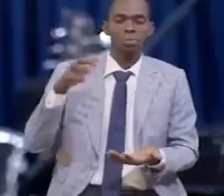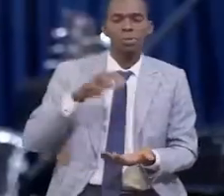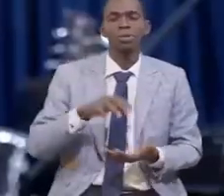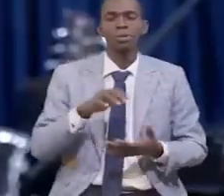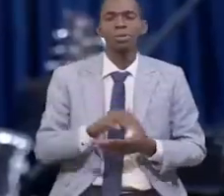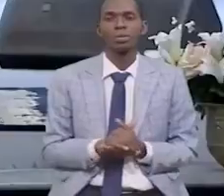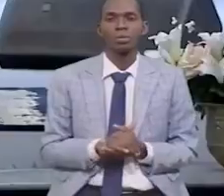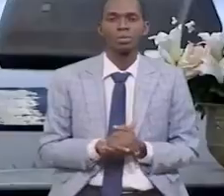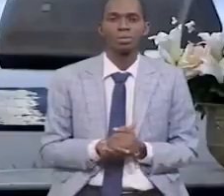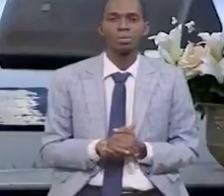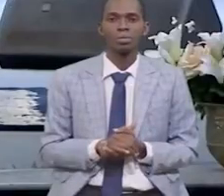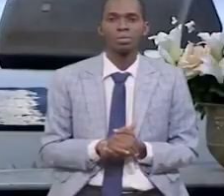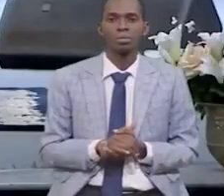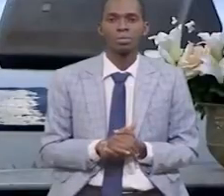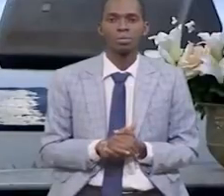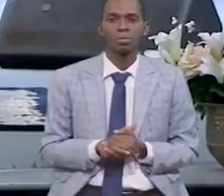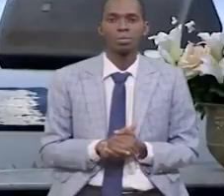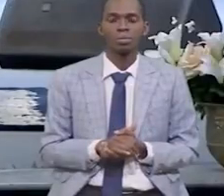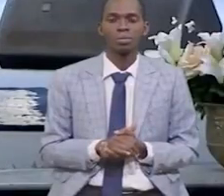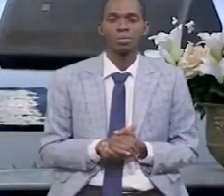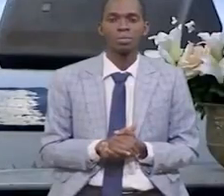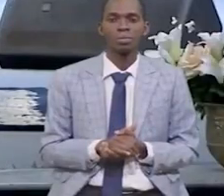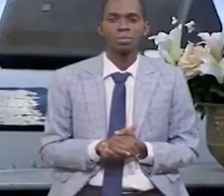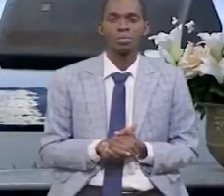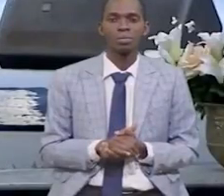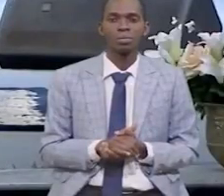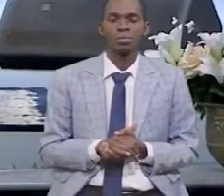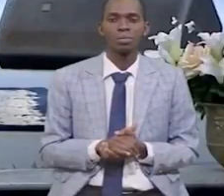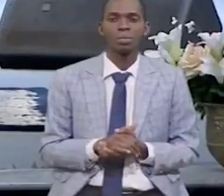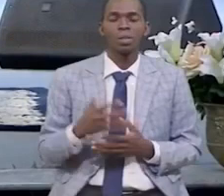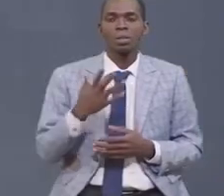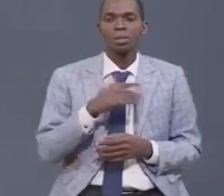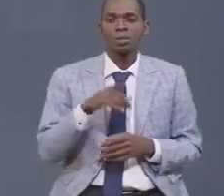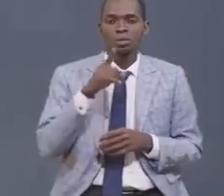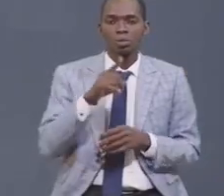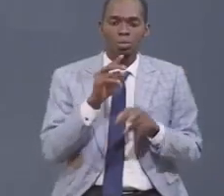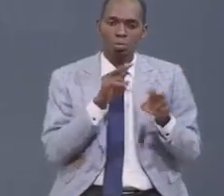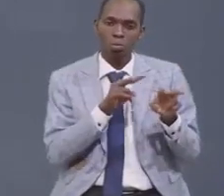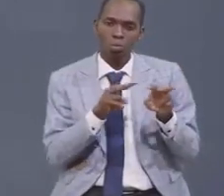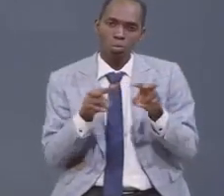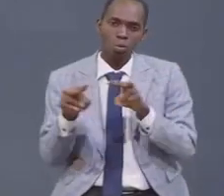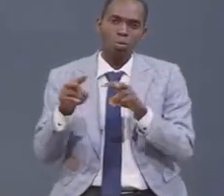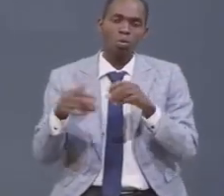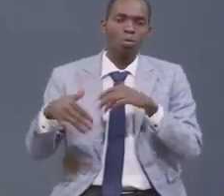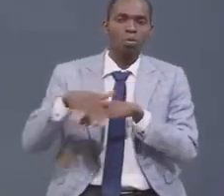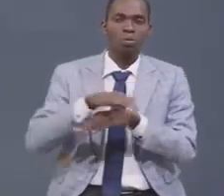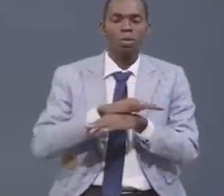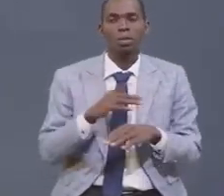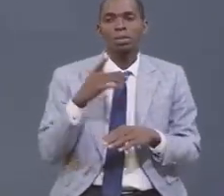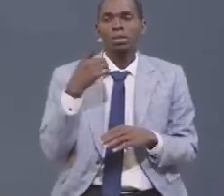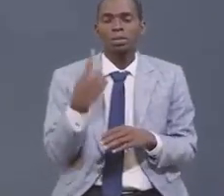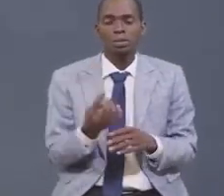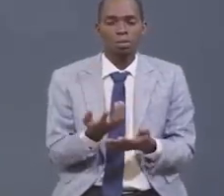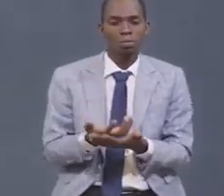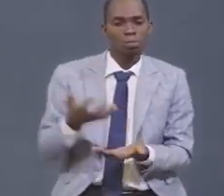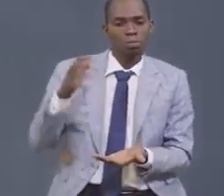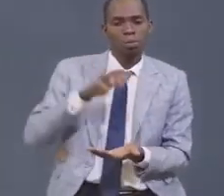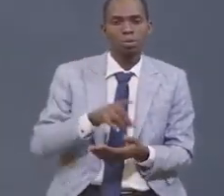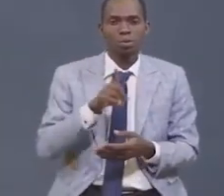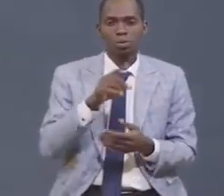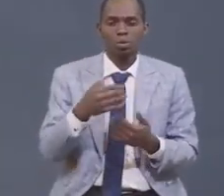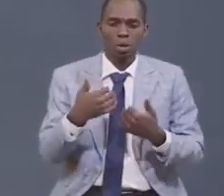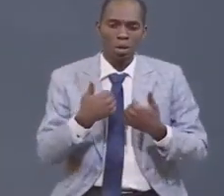sampadanu sampadinchadaniki samayanni vechistu untam. And you watch over the wells you have. Alage meeru kaliguna